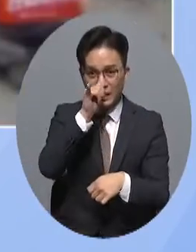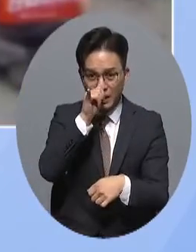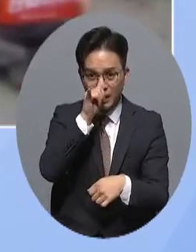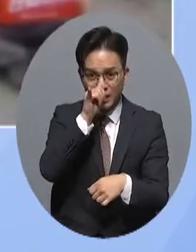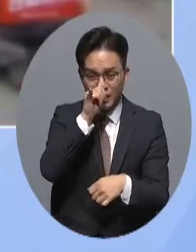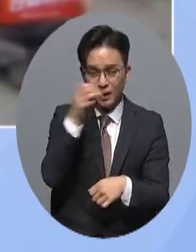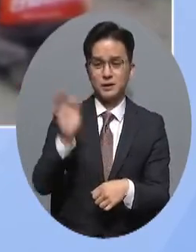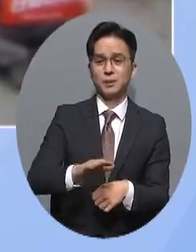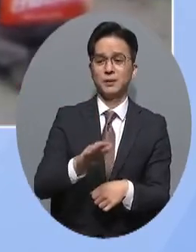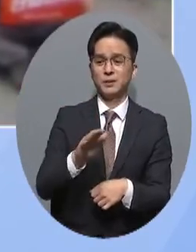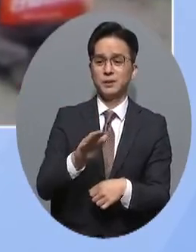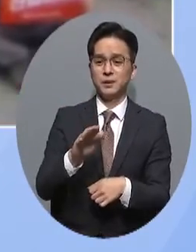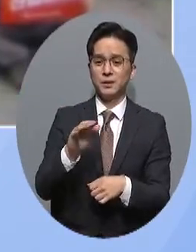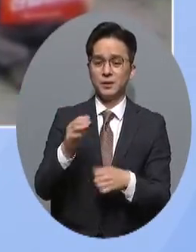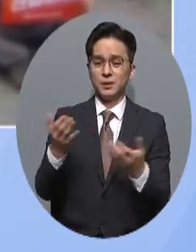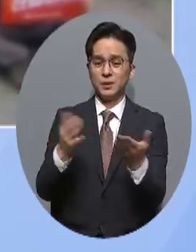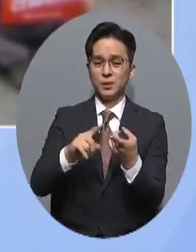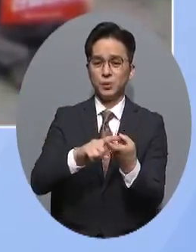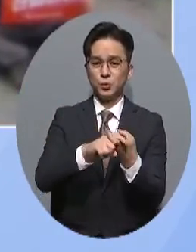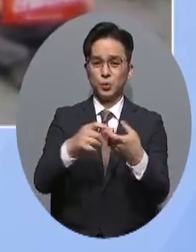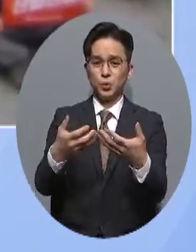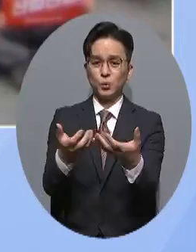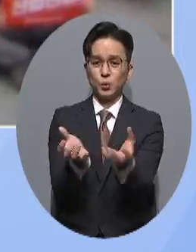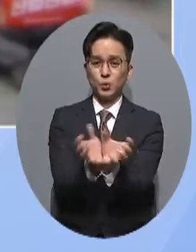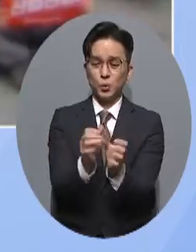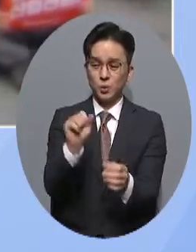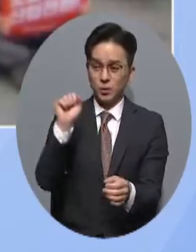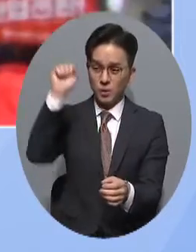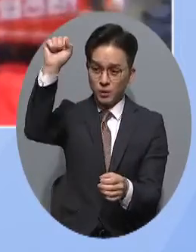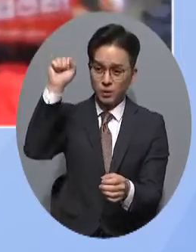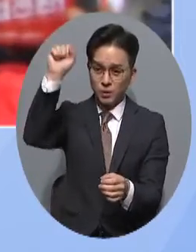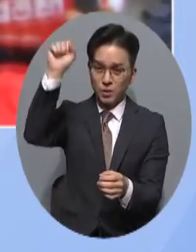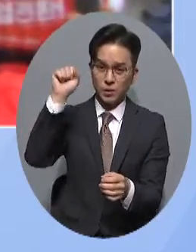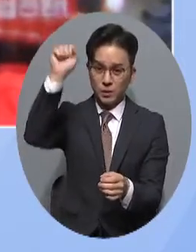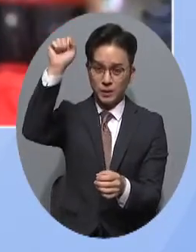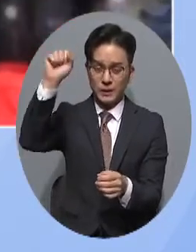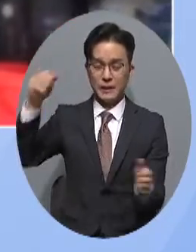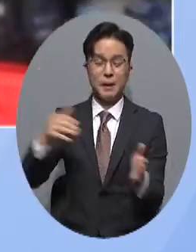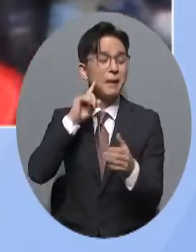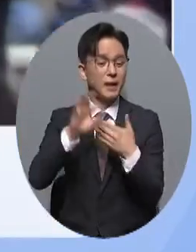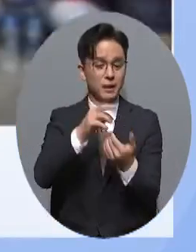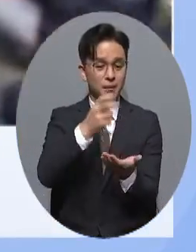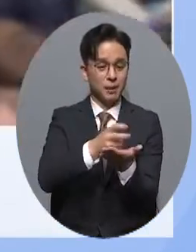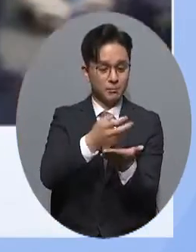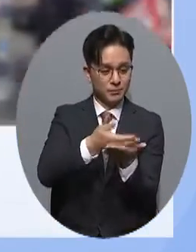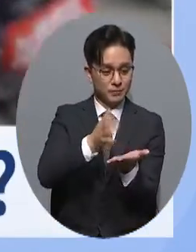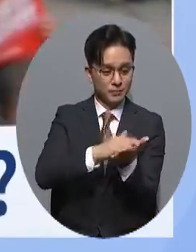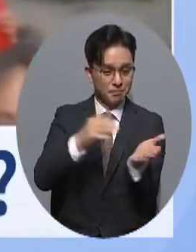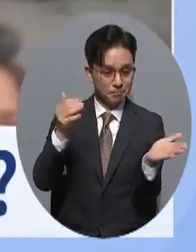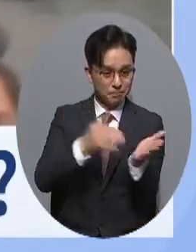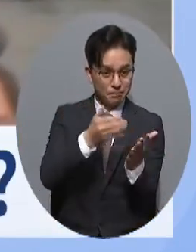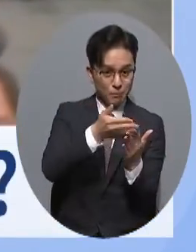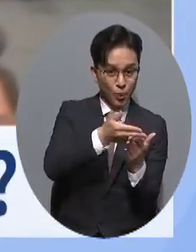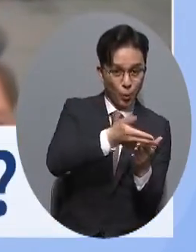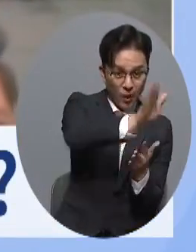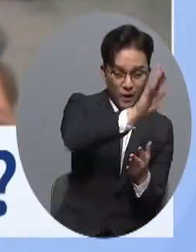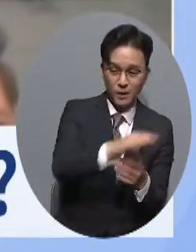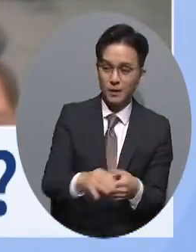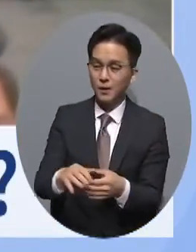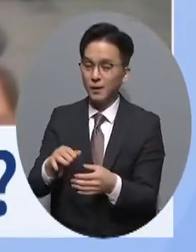아니면 그 파괴 행위에 대해서는 사실상 면책을 주는 사실상 엄청나게 큰 구멍이 뚫려버리는 그런 부분이 되는 것이죠